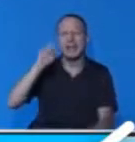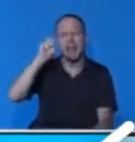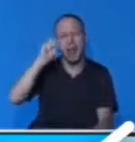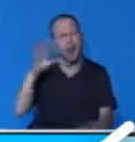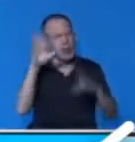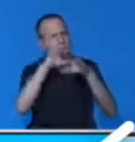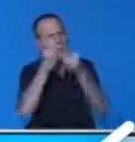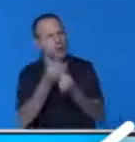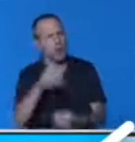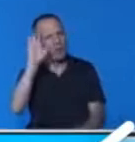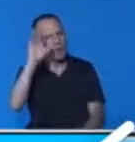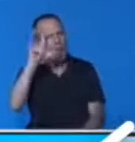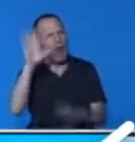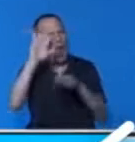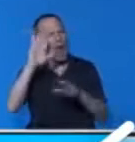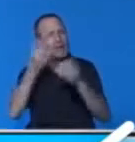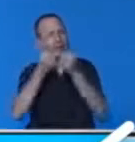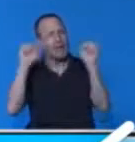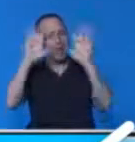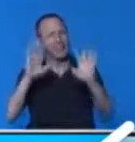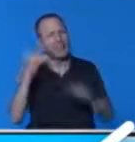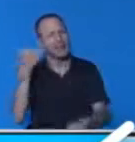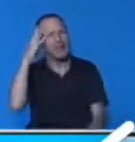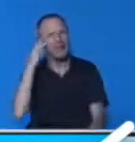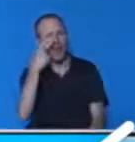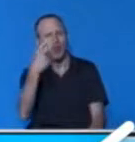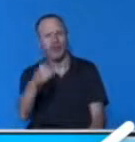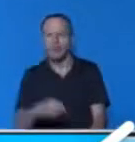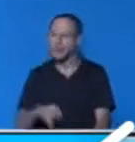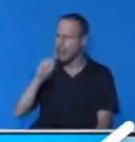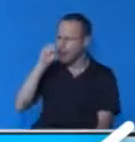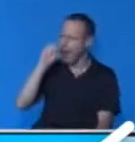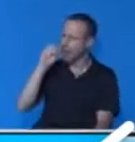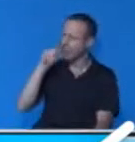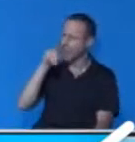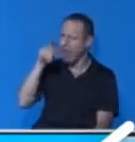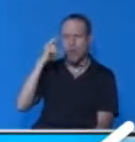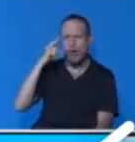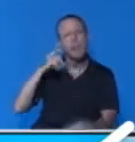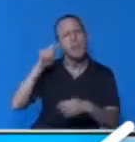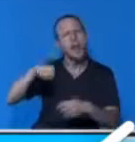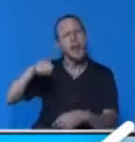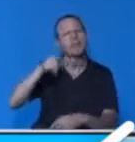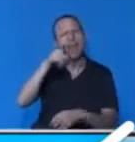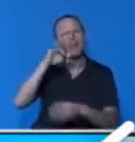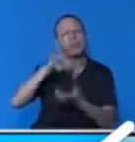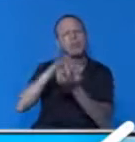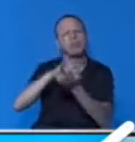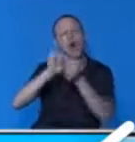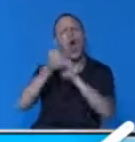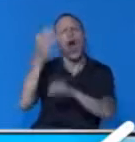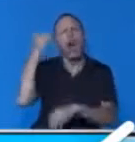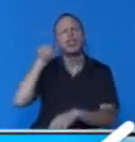ערב טוב, טל. היי דמוקרטיבי, תמיד כיף להיות כאן. אז מרב, את יודעת, בכנסת את נמצאת שם או היית